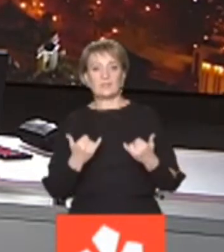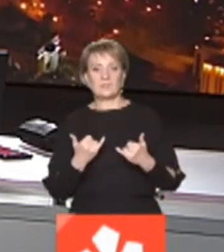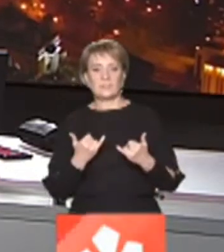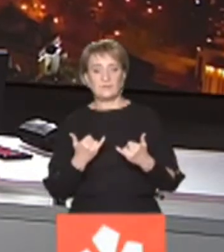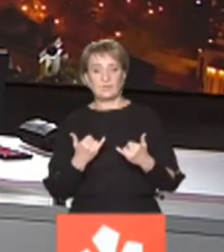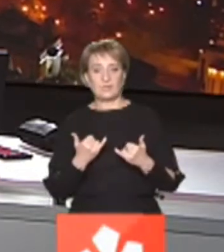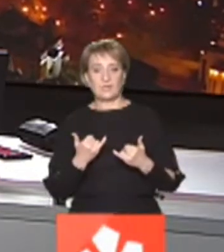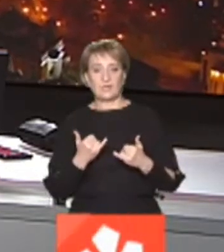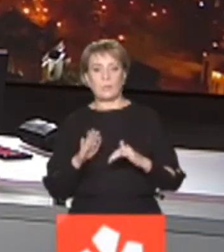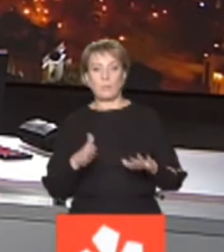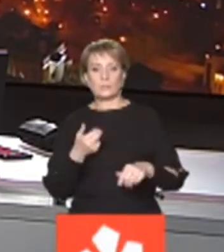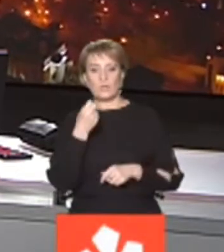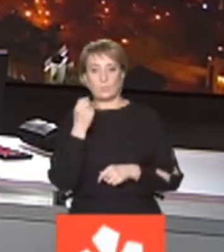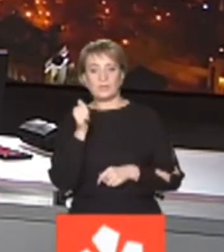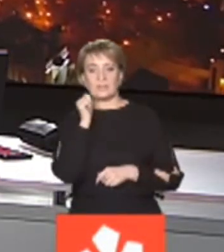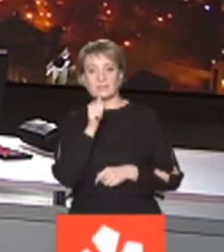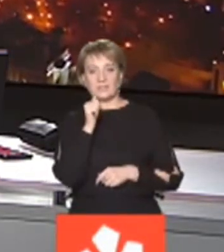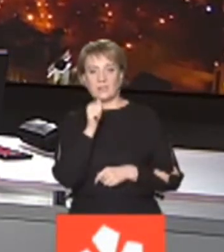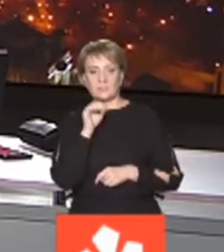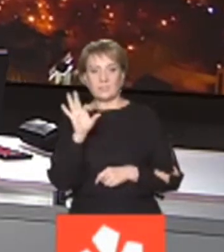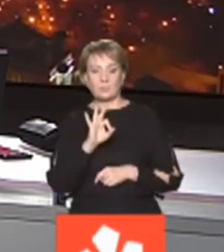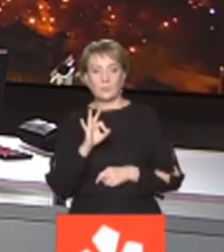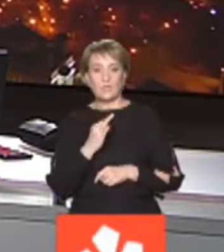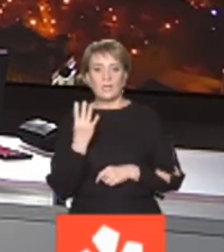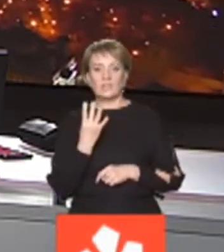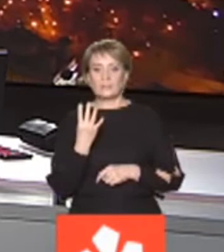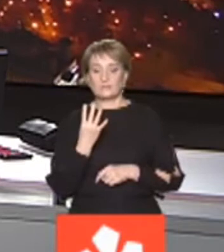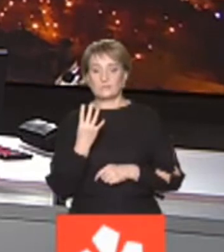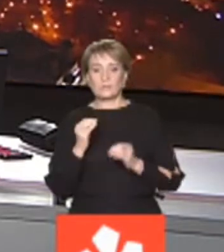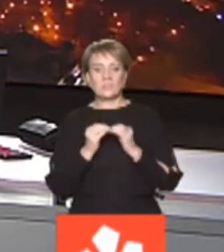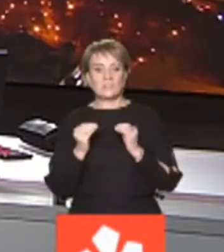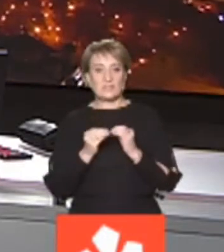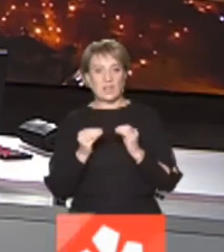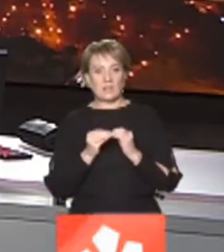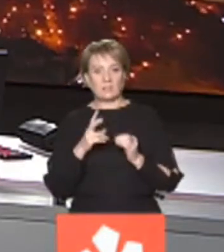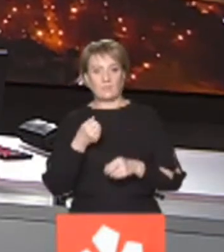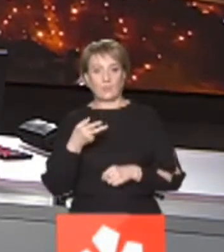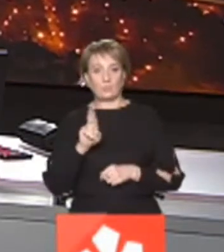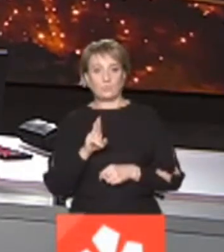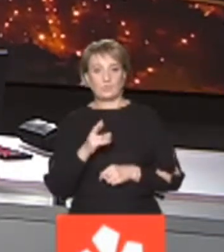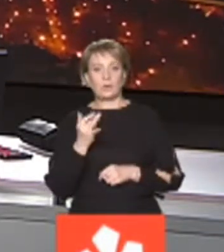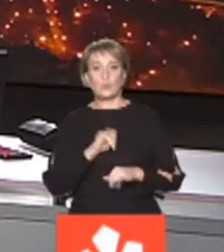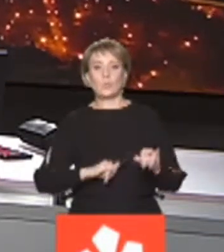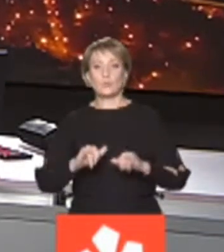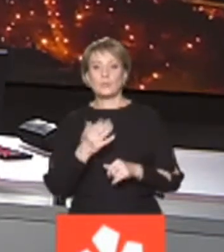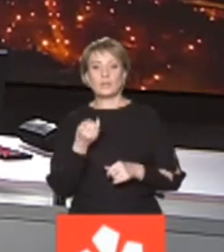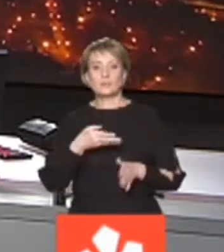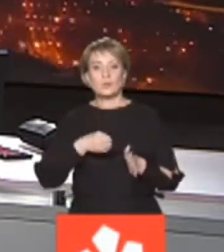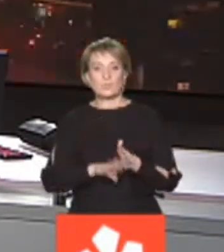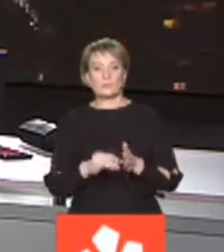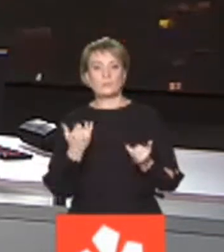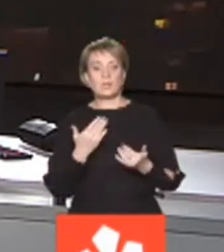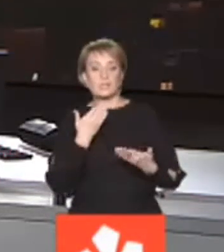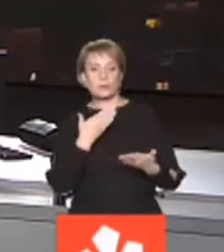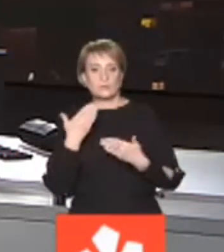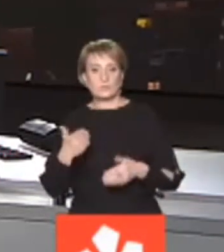другій половині дня, і завтра, в четвер, 10 грудня. А куди ще гірше? Куди ще гірше? Так, ну зараз ми